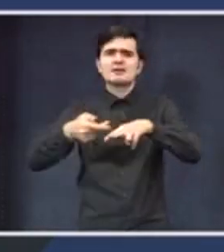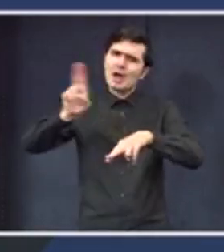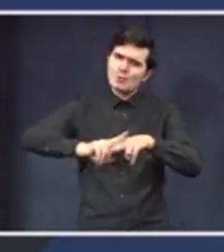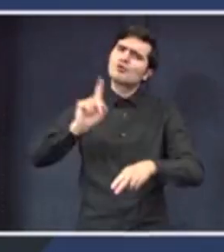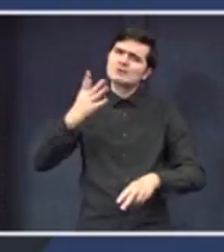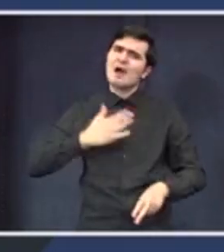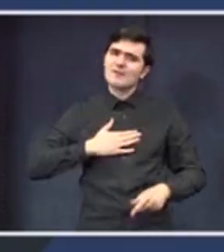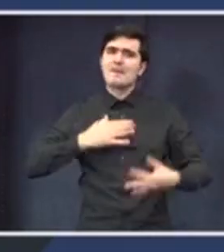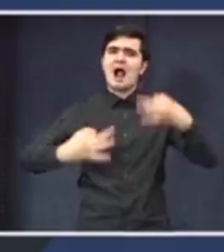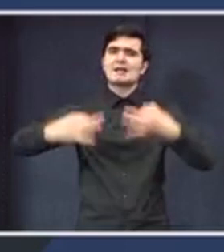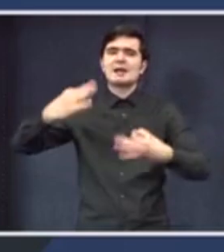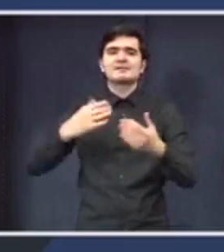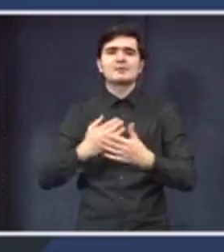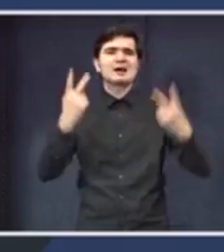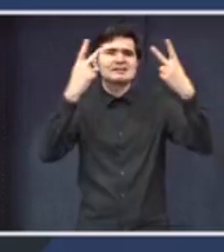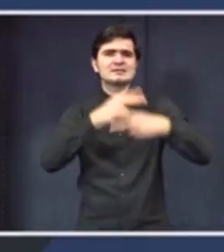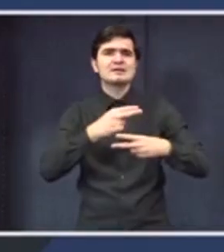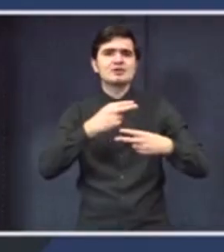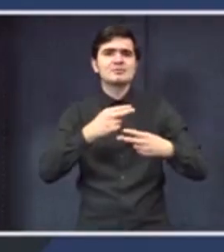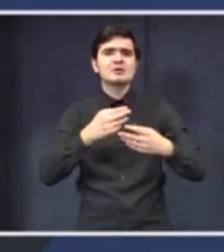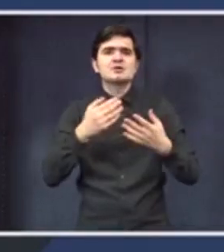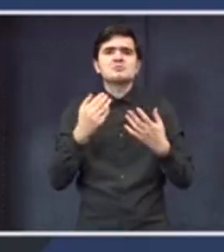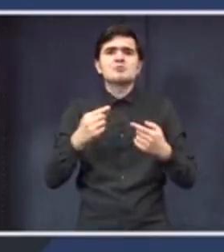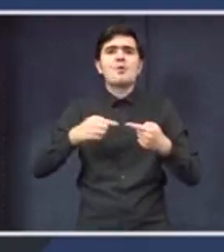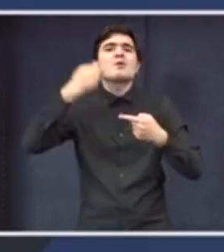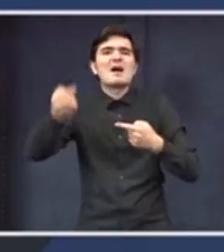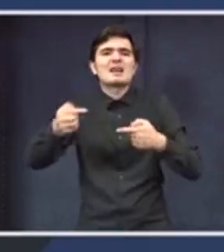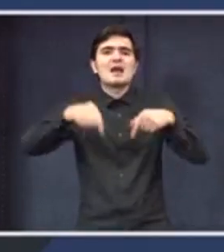puțin implicațiile măsurilor pe care le-am luat în ultima perioadă.